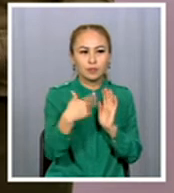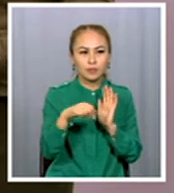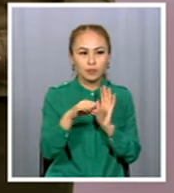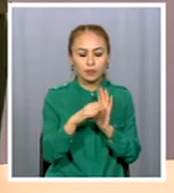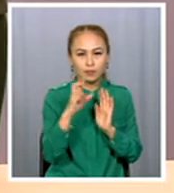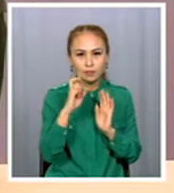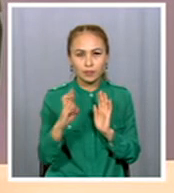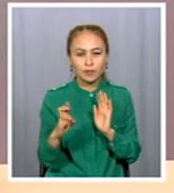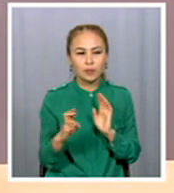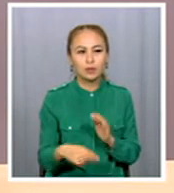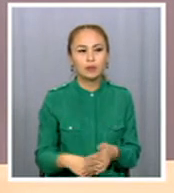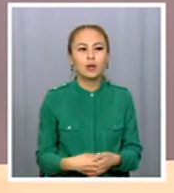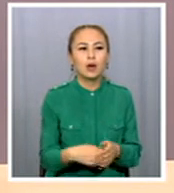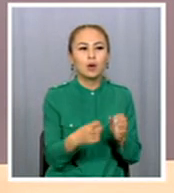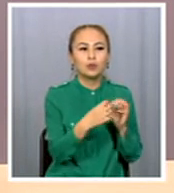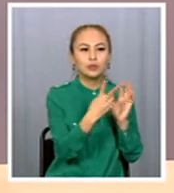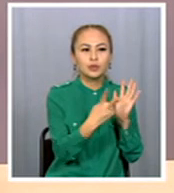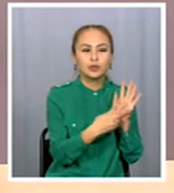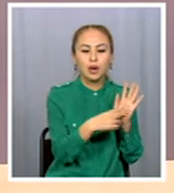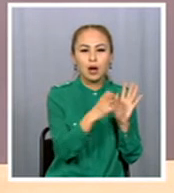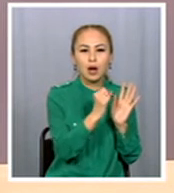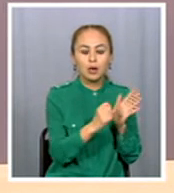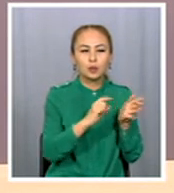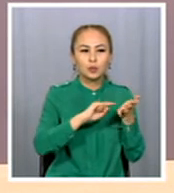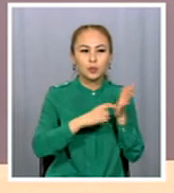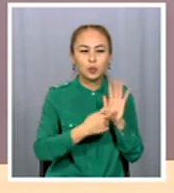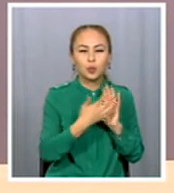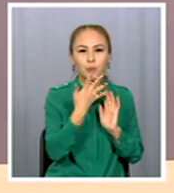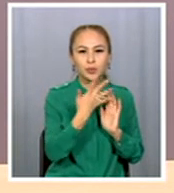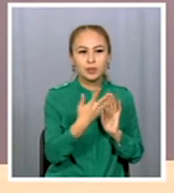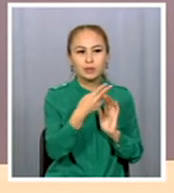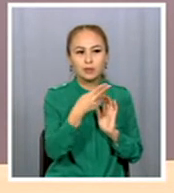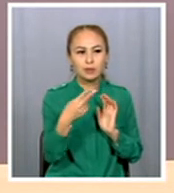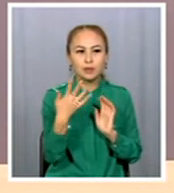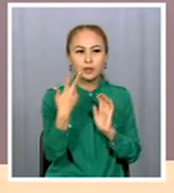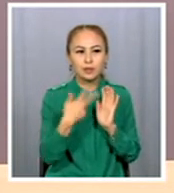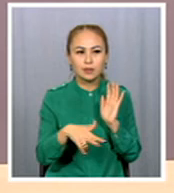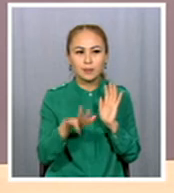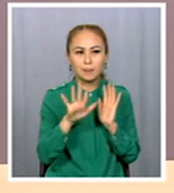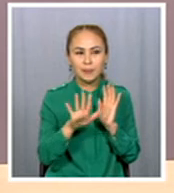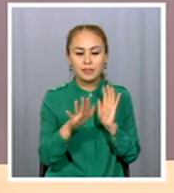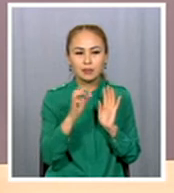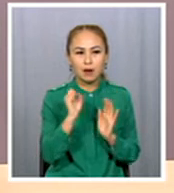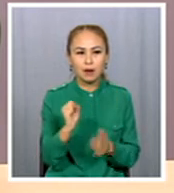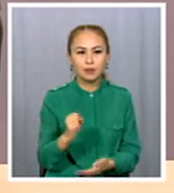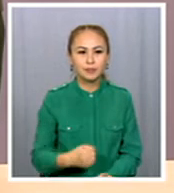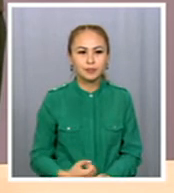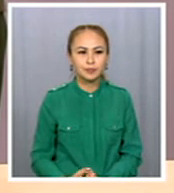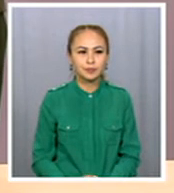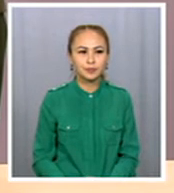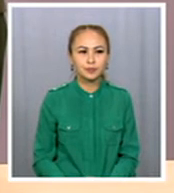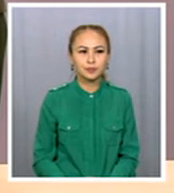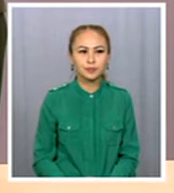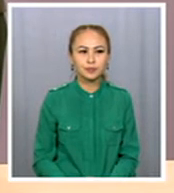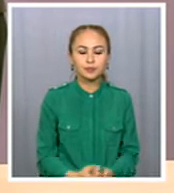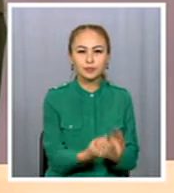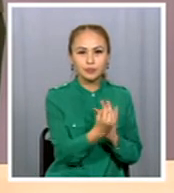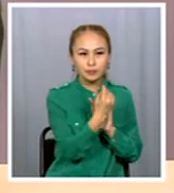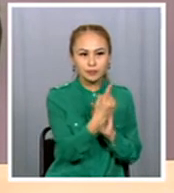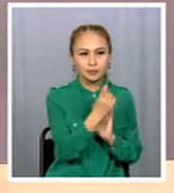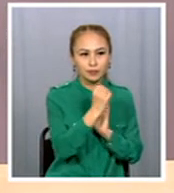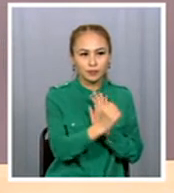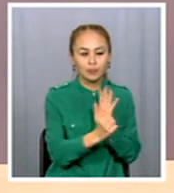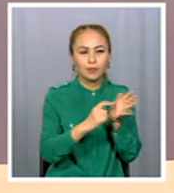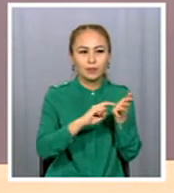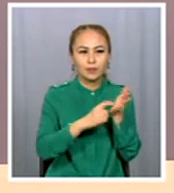36Б. 17А мен 5-тің көбейтіндісі 85А-ға тең болды.